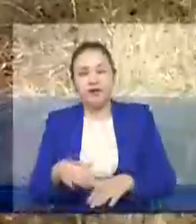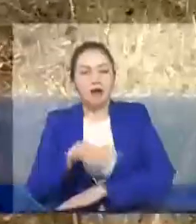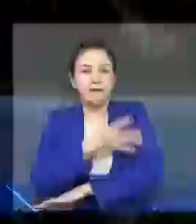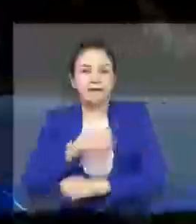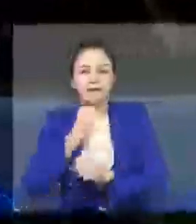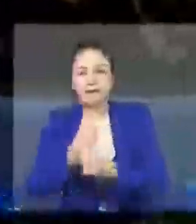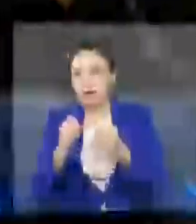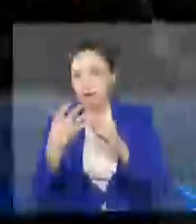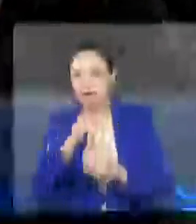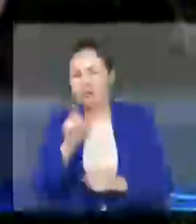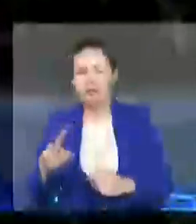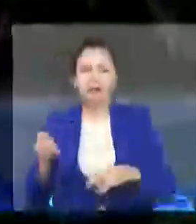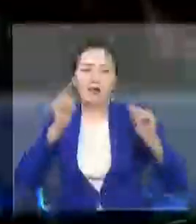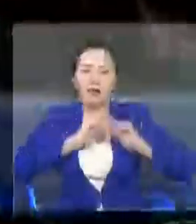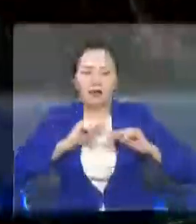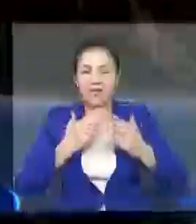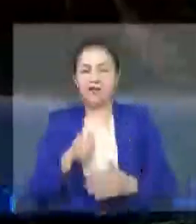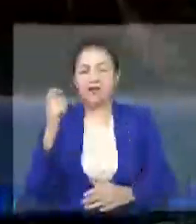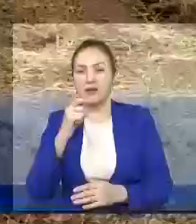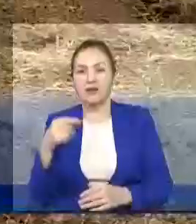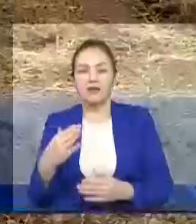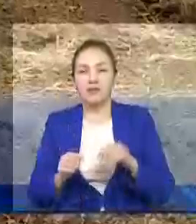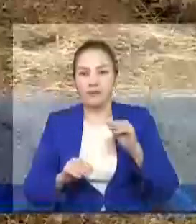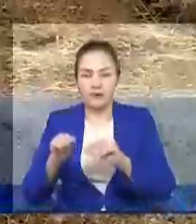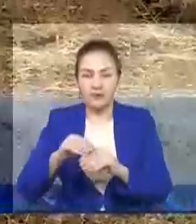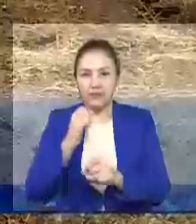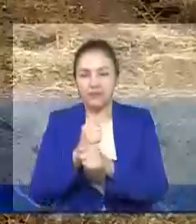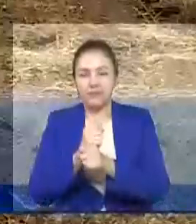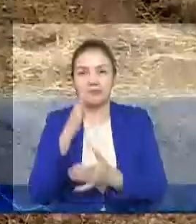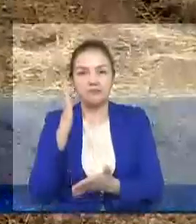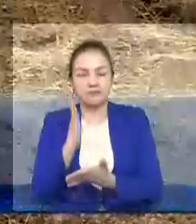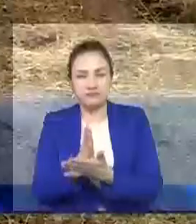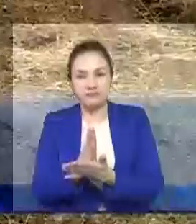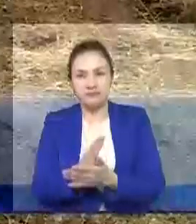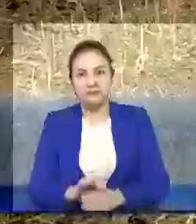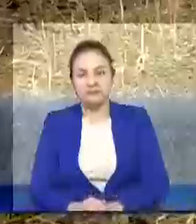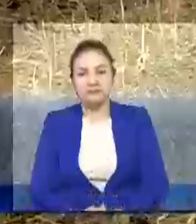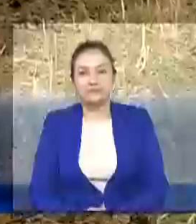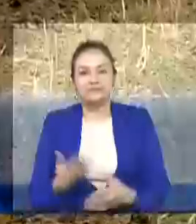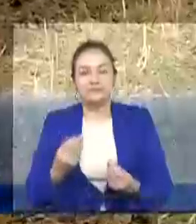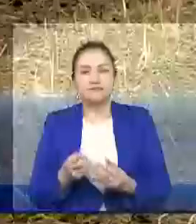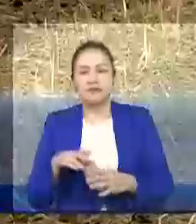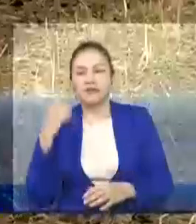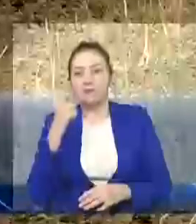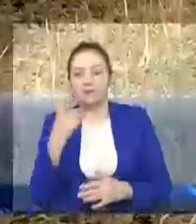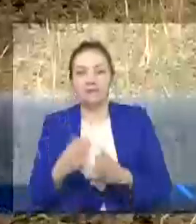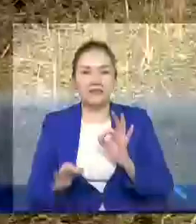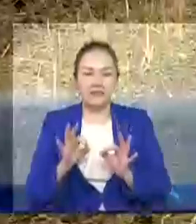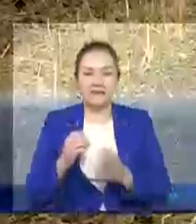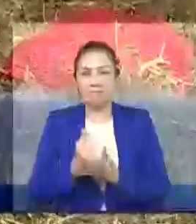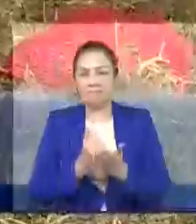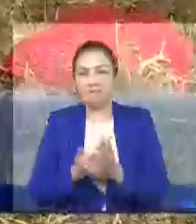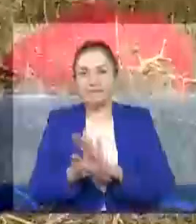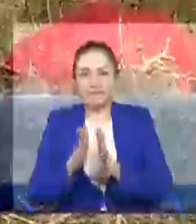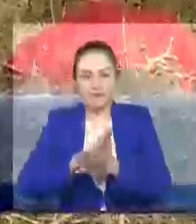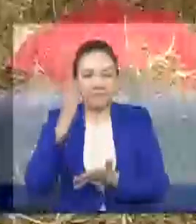жұмыстарына 15-ке жуық адам тартылды. Қазір шаруашылықта егінді сұрыптау жұмыстары қызу жүріп жатыр. Айтпақшы, шаруашылықтың тұрақтандыру қорымен